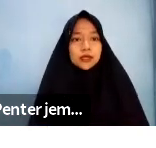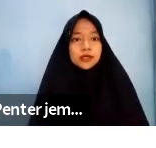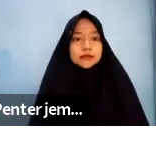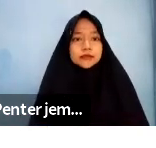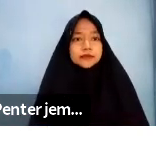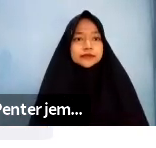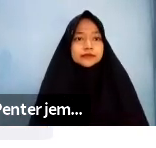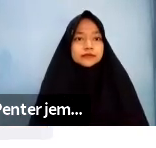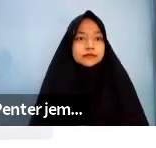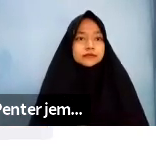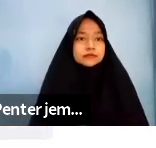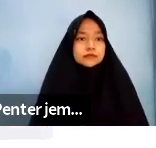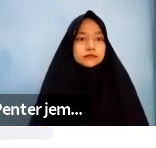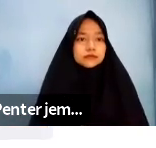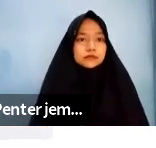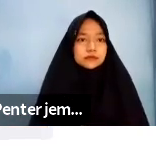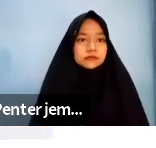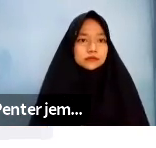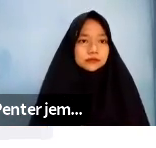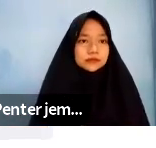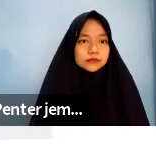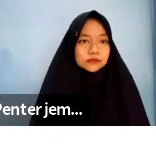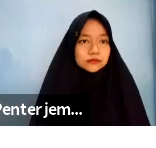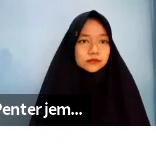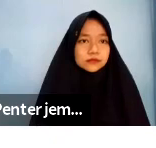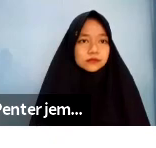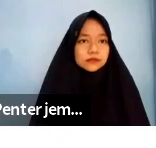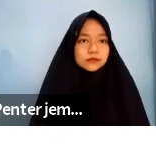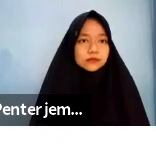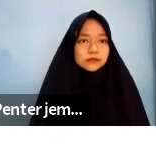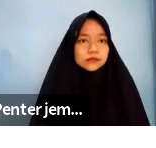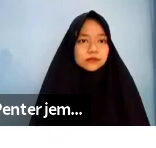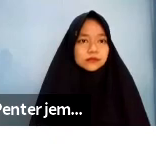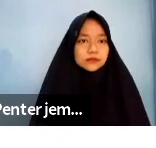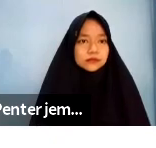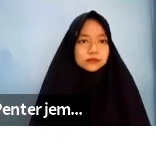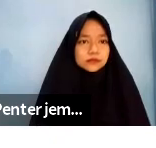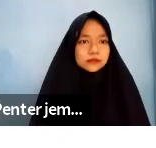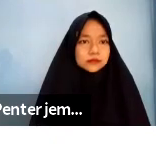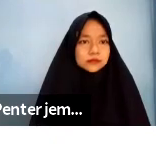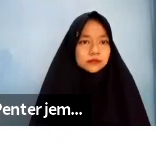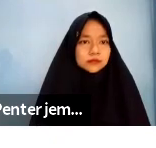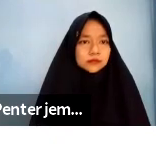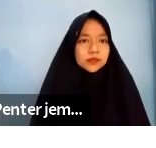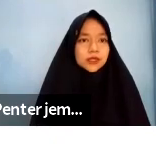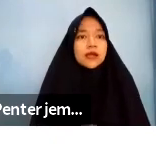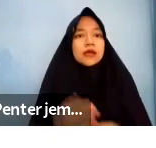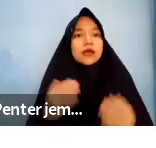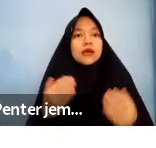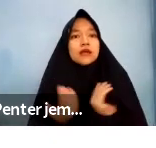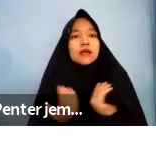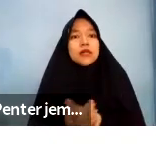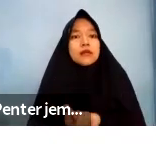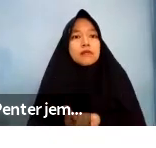saya sudah ke sini Saya sudah ke sini sekarang saya berpindah ke